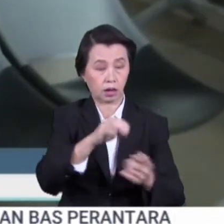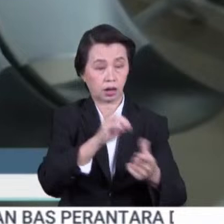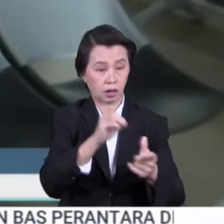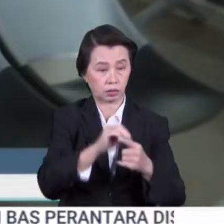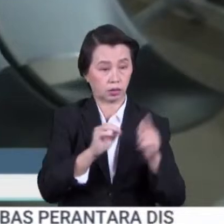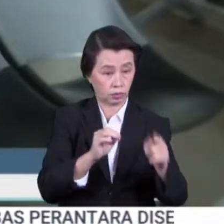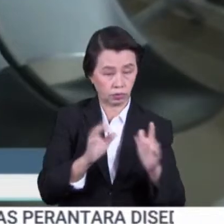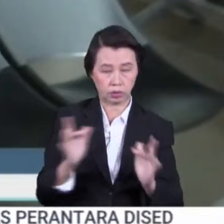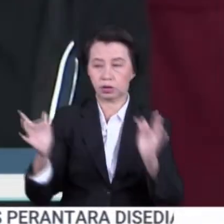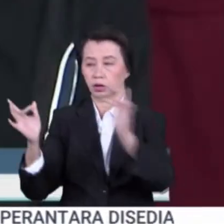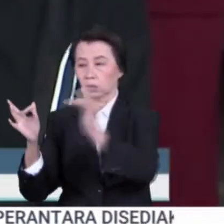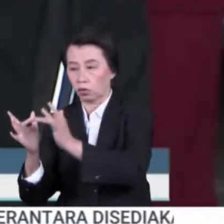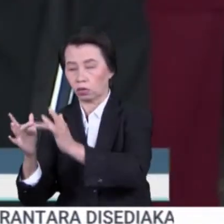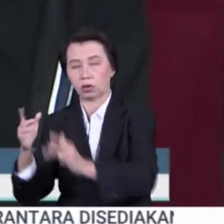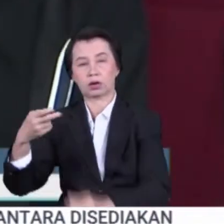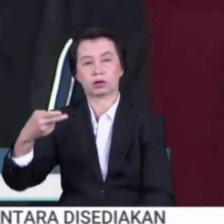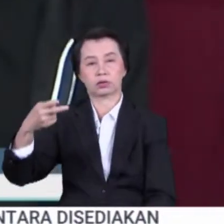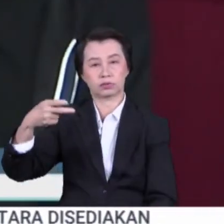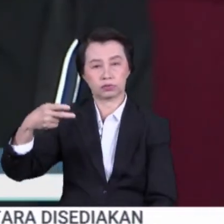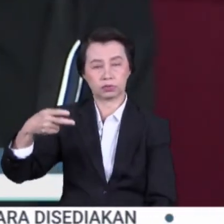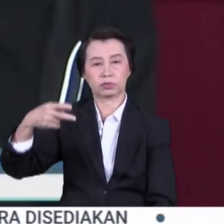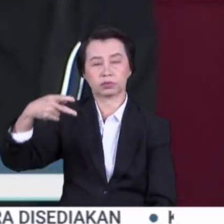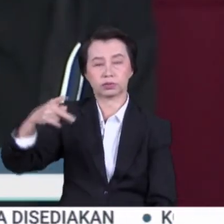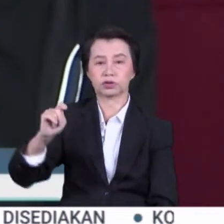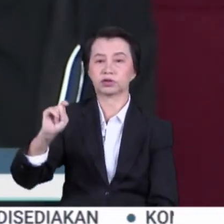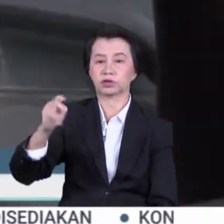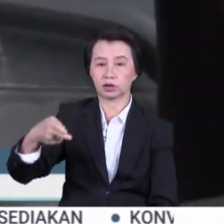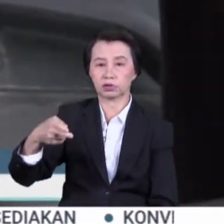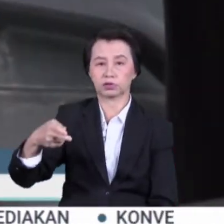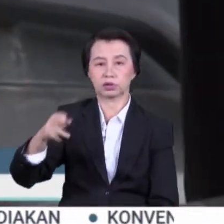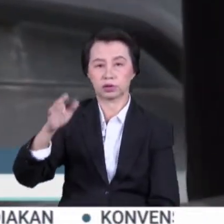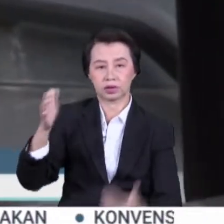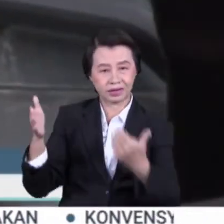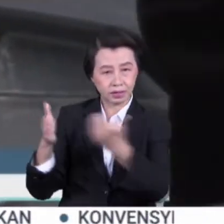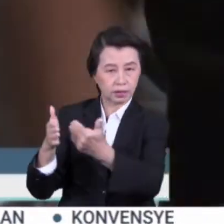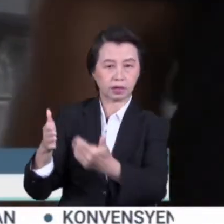terus pejabat Tabung Haji berhampiran.